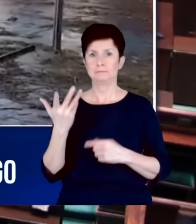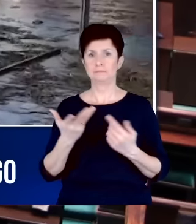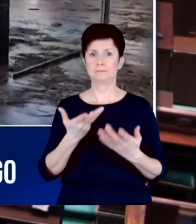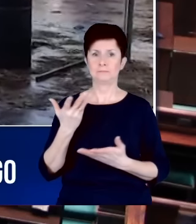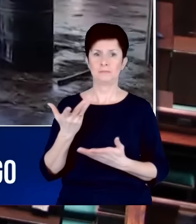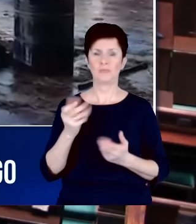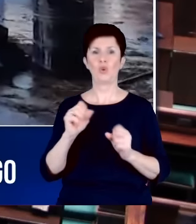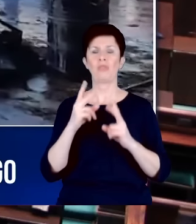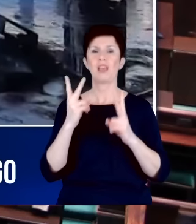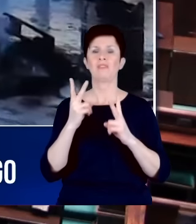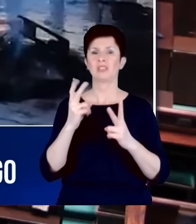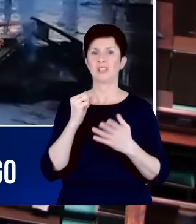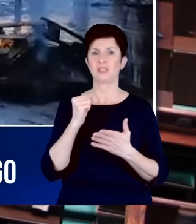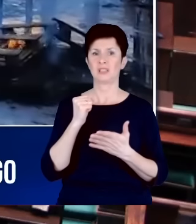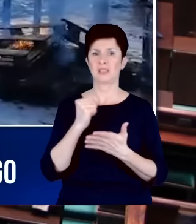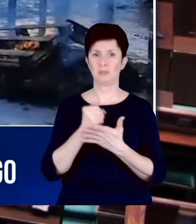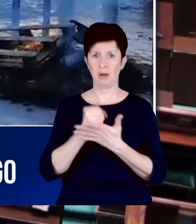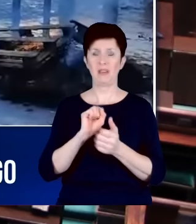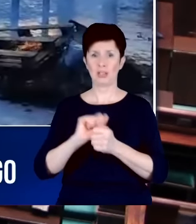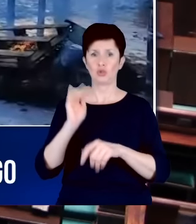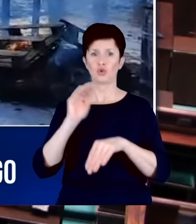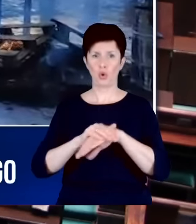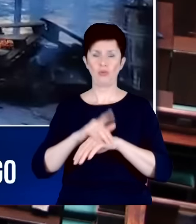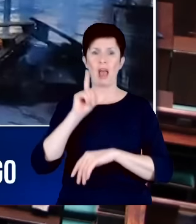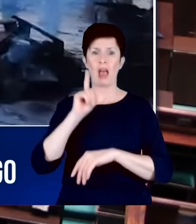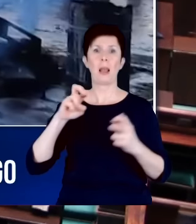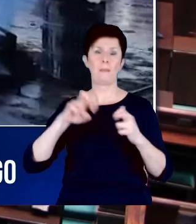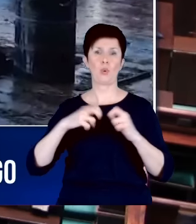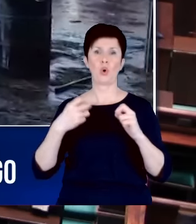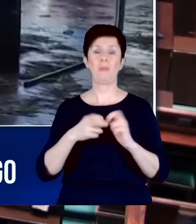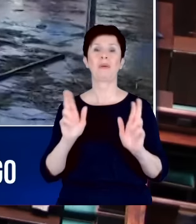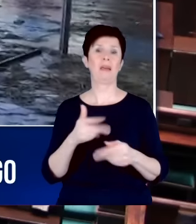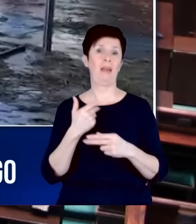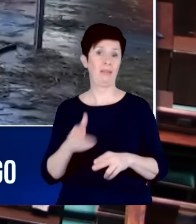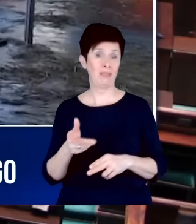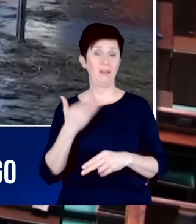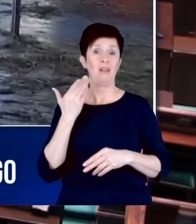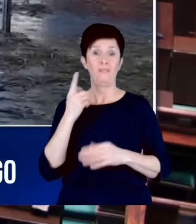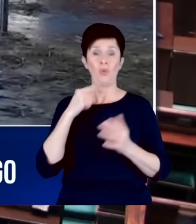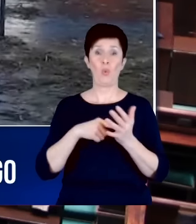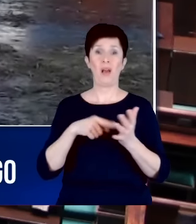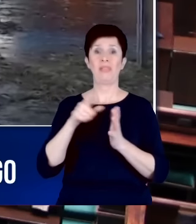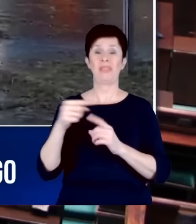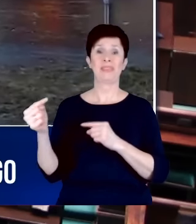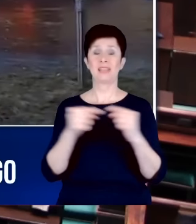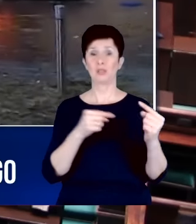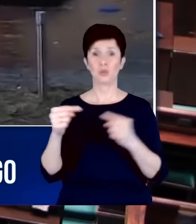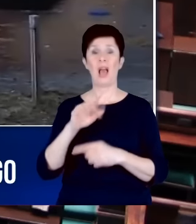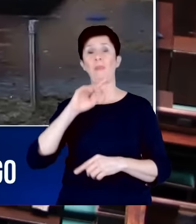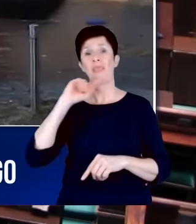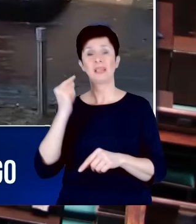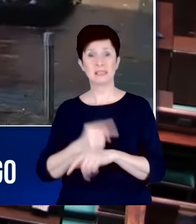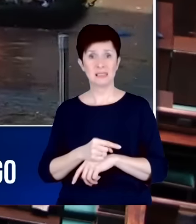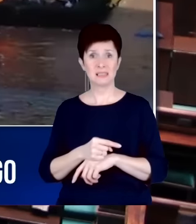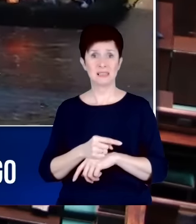kwestii panuje zgoda, no ale problem pojawia się wtedy, kiedy ta dyskusja, a w zasadzie zapadają decyzje już na forum